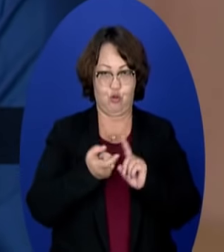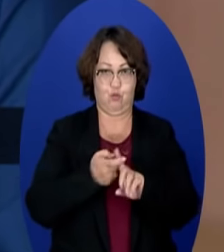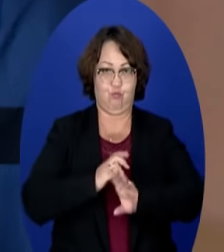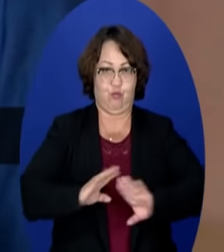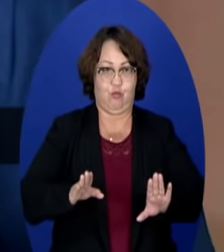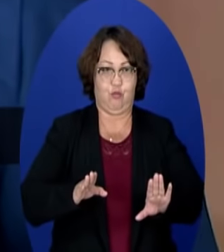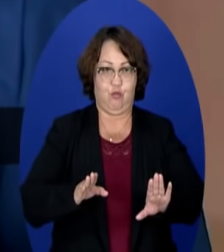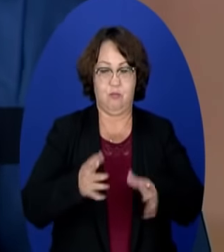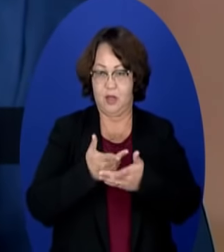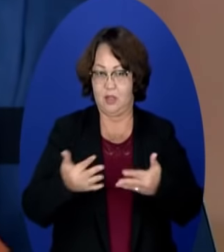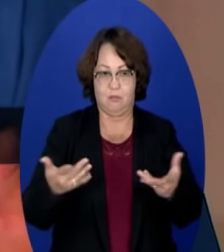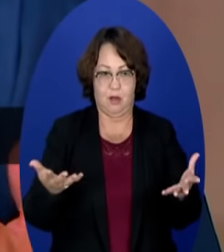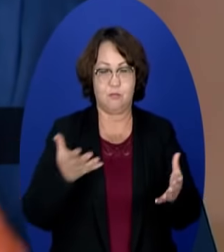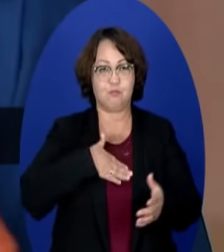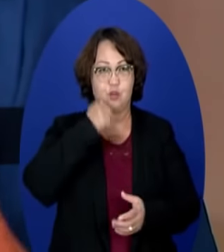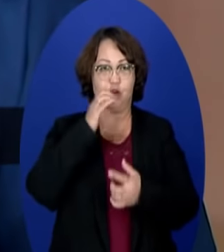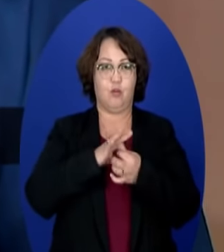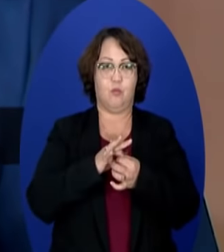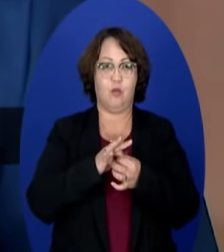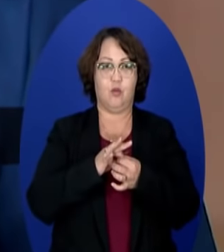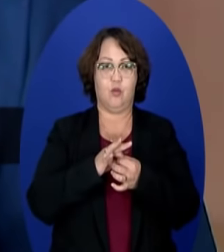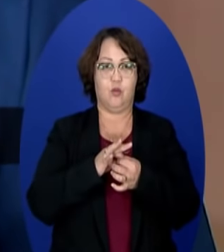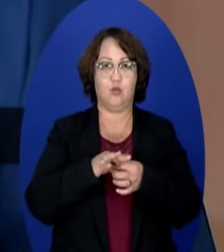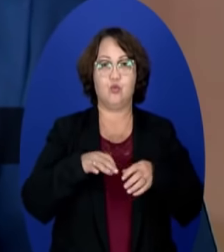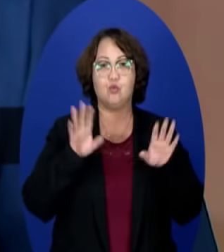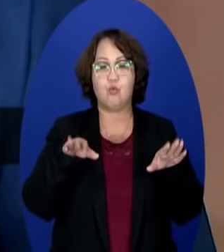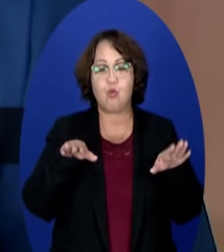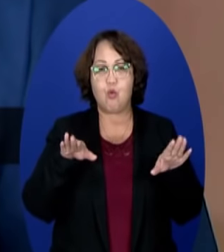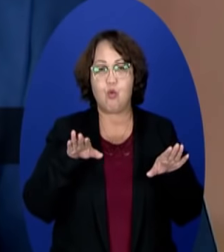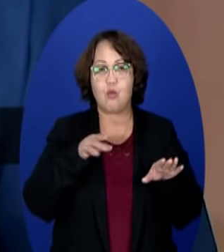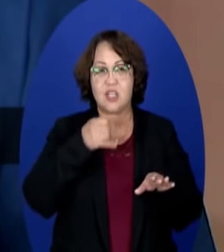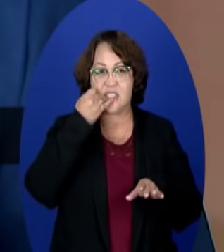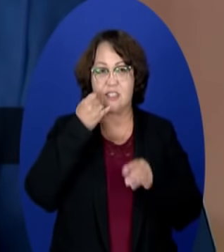ингээд дуурж болж байгаа хэрэг. Тэгээ суу юм уу одоо чөгчөг юм уу?